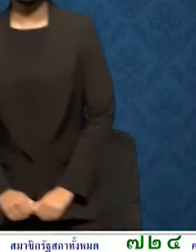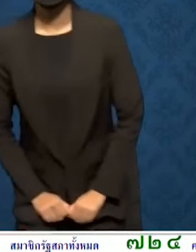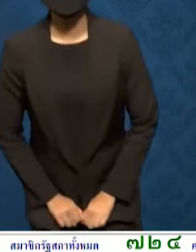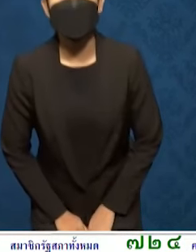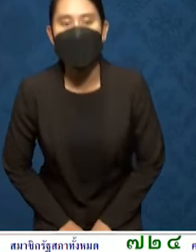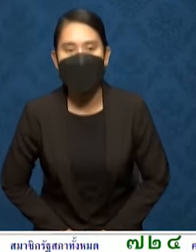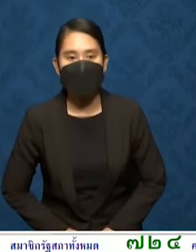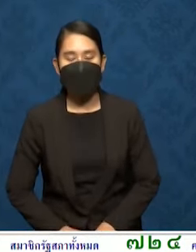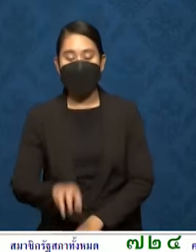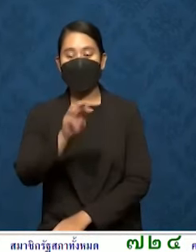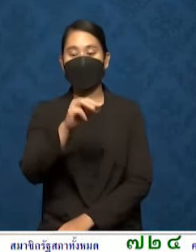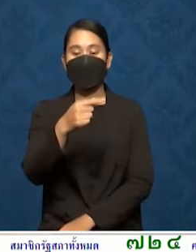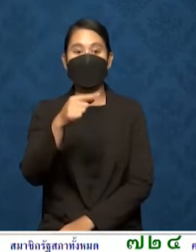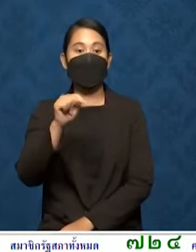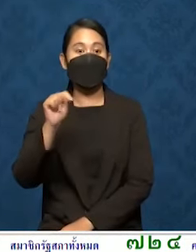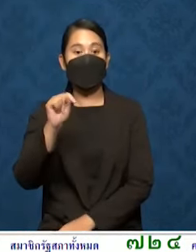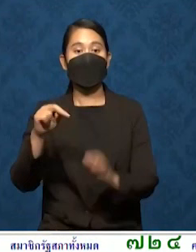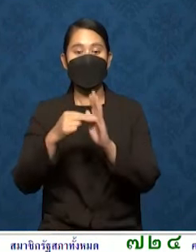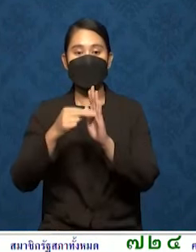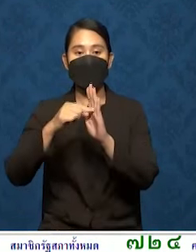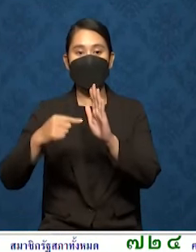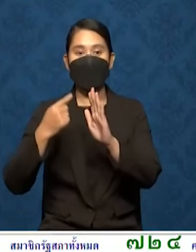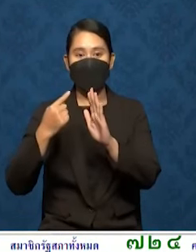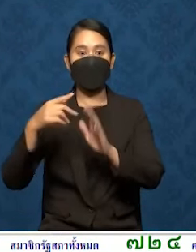IMTGT เนี่ยได้เกิดขึ้นตั้งกับปี